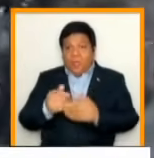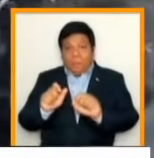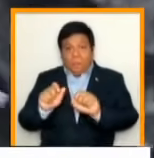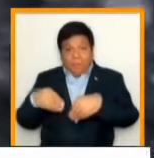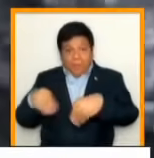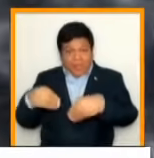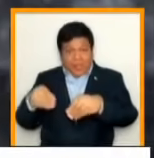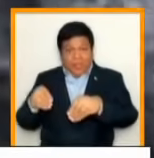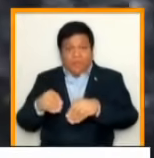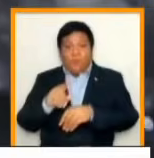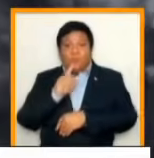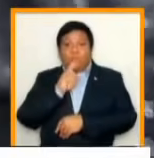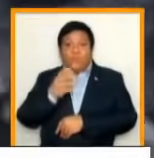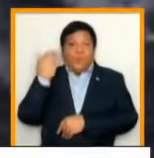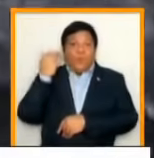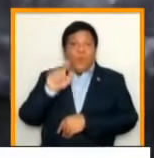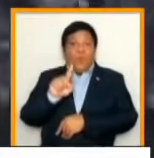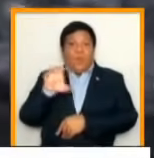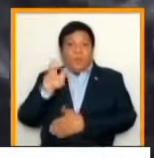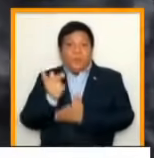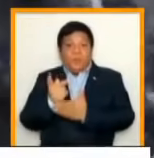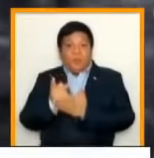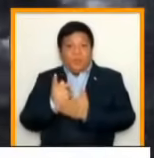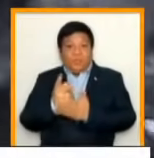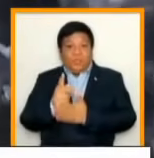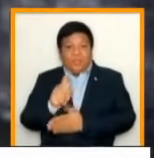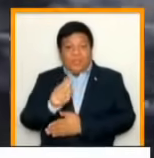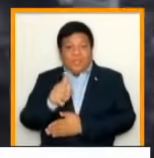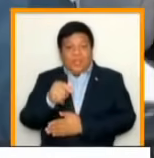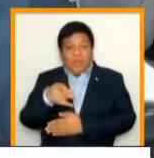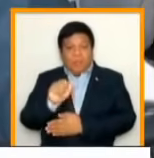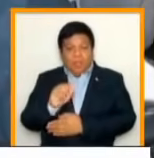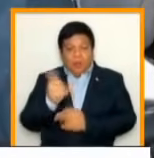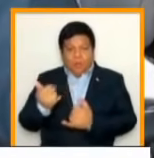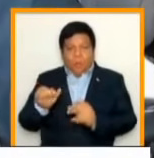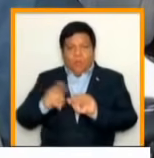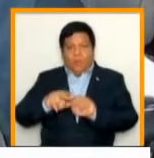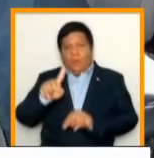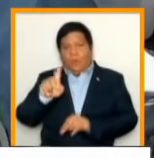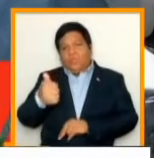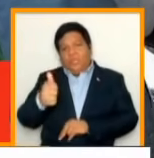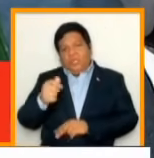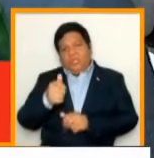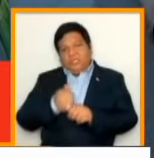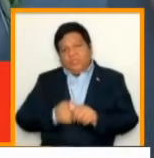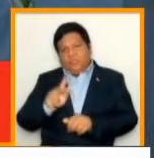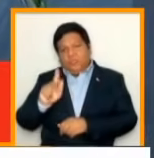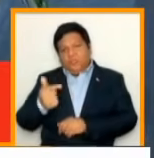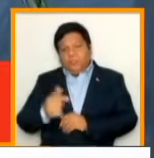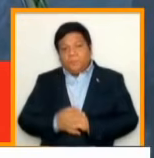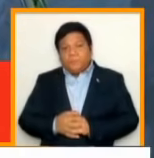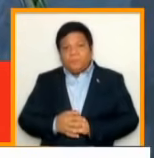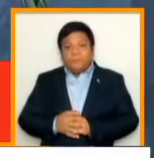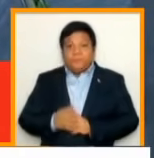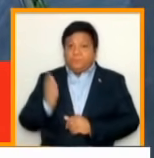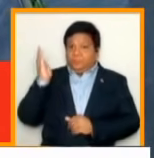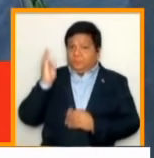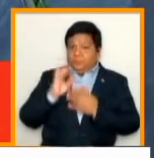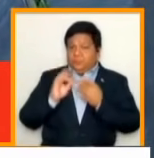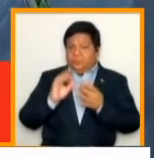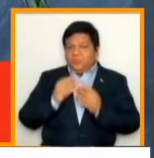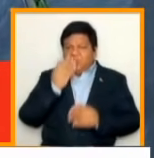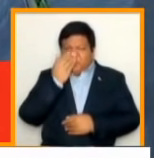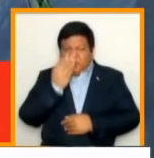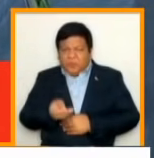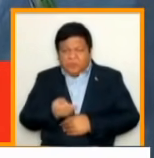kada kilo noong nakaraang linggo, 110 pesos na ngayon. Konti-konti lang po kami ngayon magtilapia. Dati po kami nakaka-100